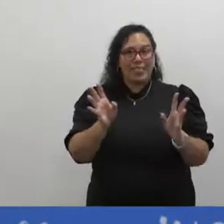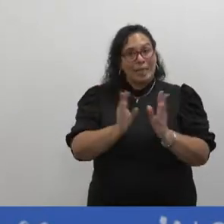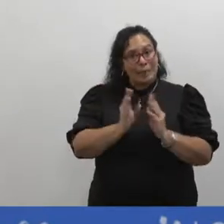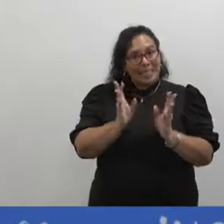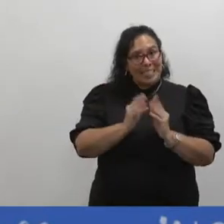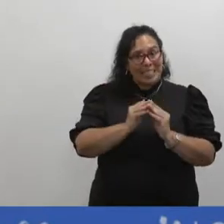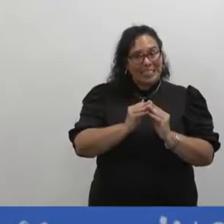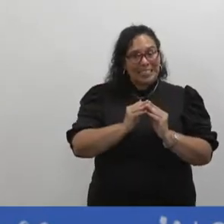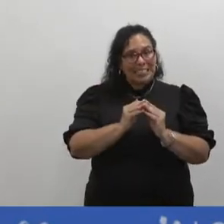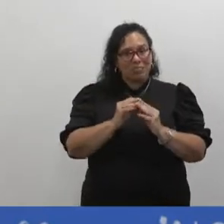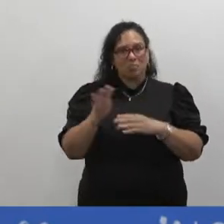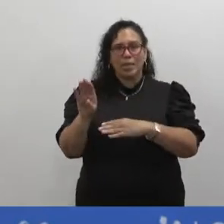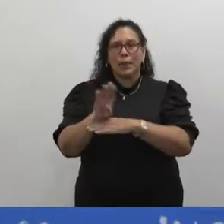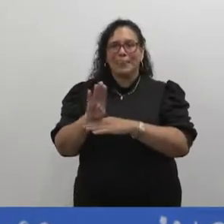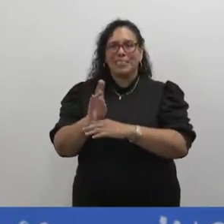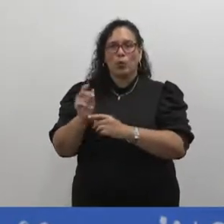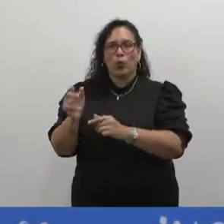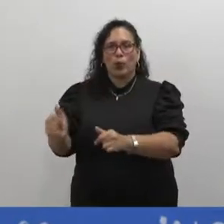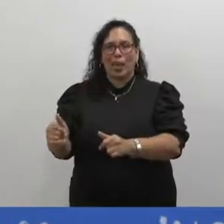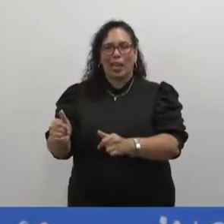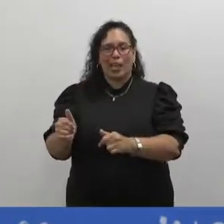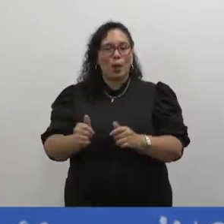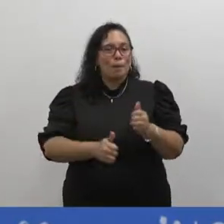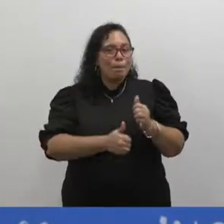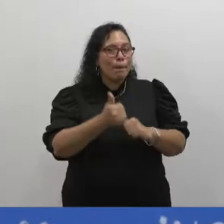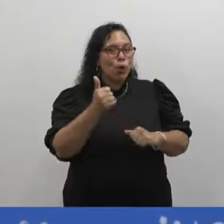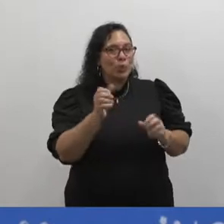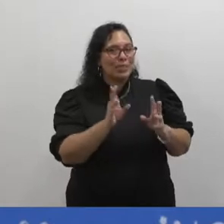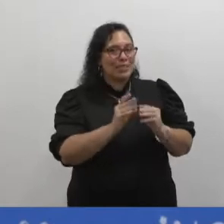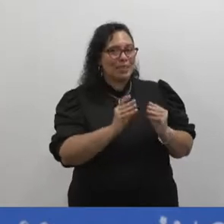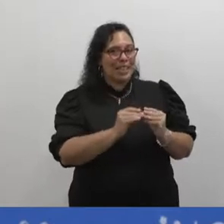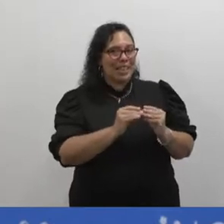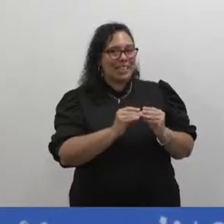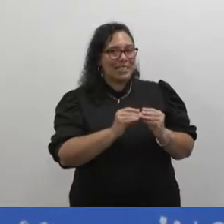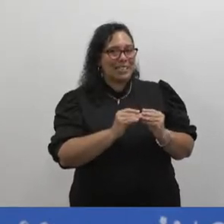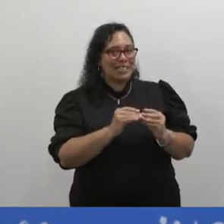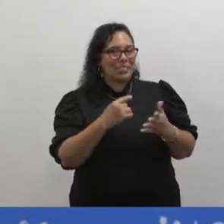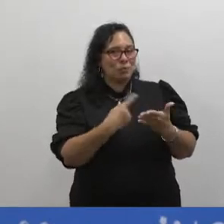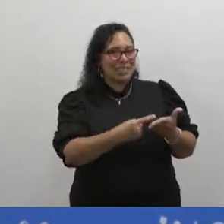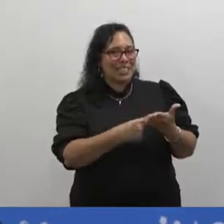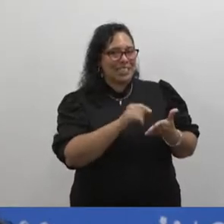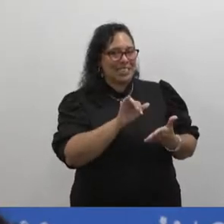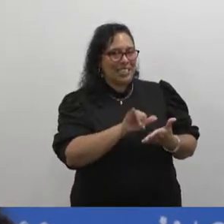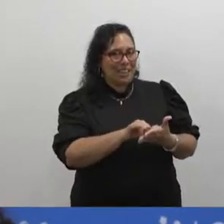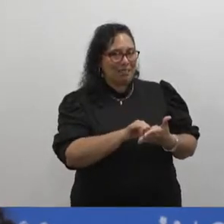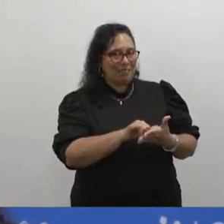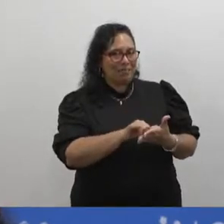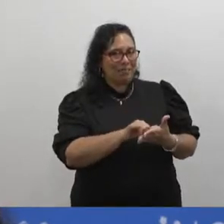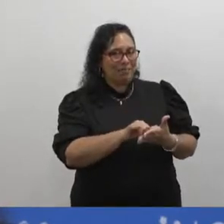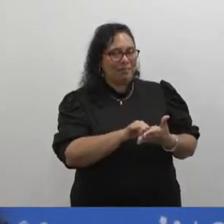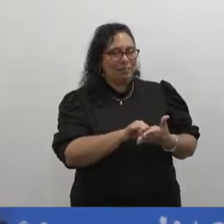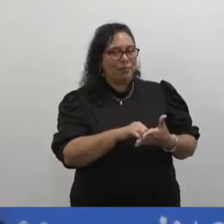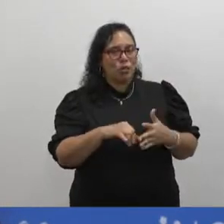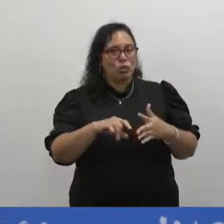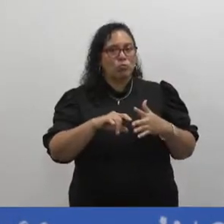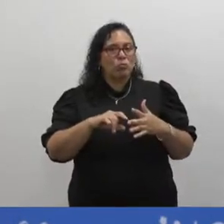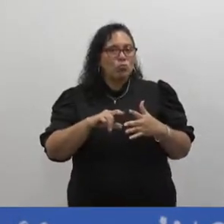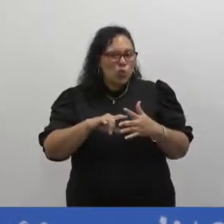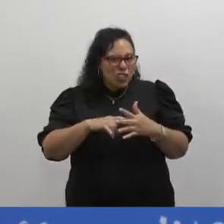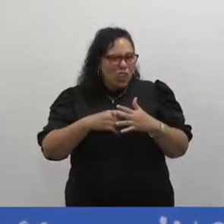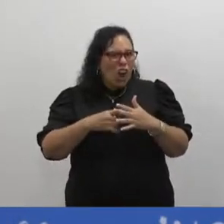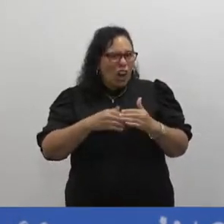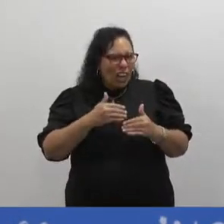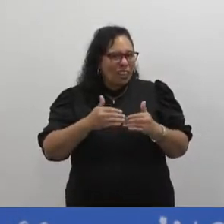chân nét lơ. Ông bì cả lãnh cả bà chung, hiện trả lãnh cả bà chung, nâng cứ ca chạy chạy khả nìa.